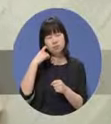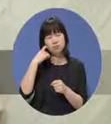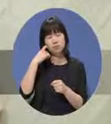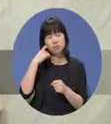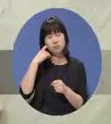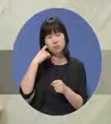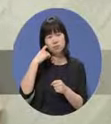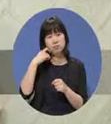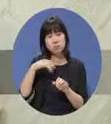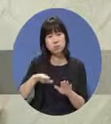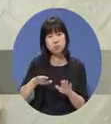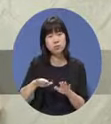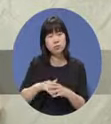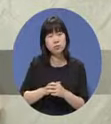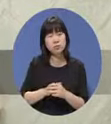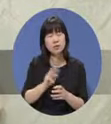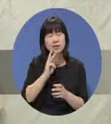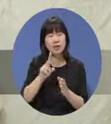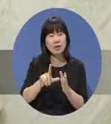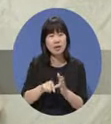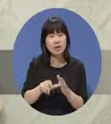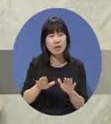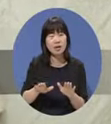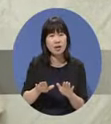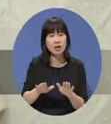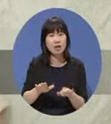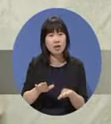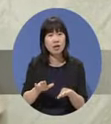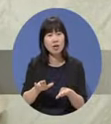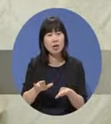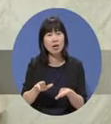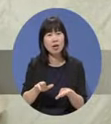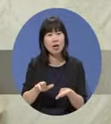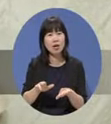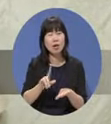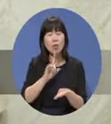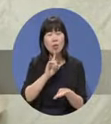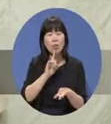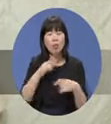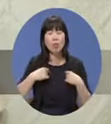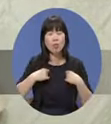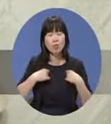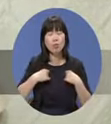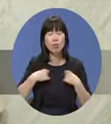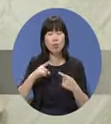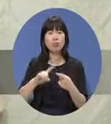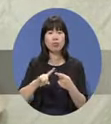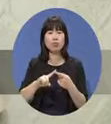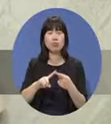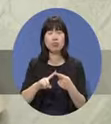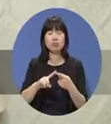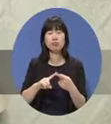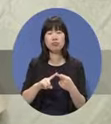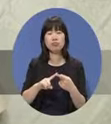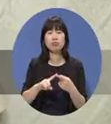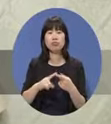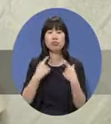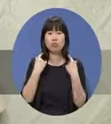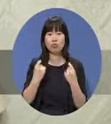반팔티 이런 거는 3살 때께 아직까지 맞고 아직 럴럴하게 맞고 그러니까는